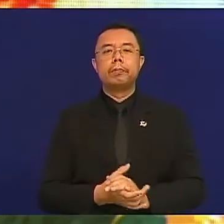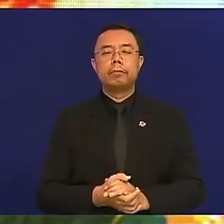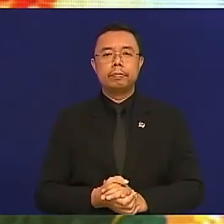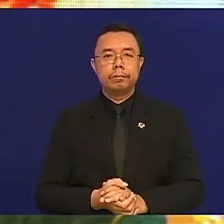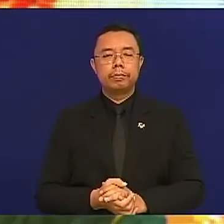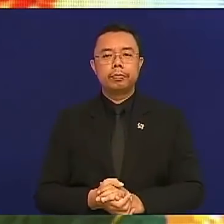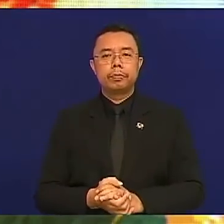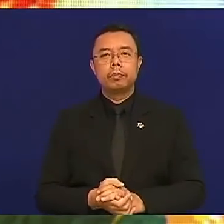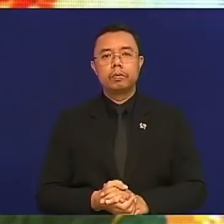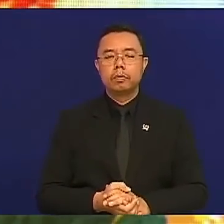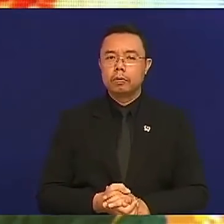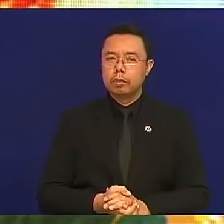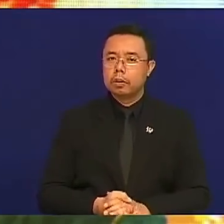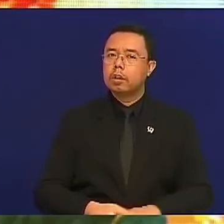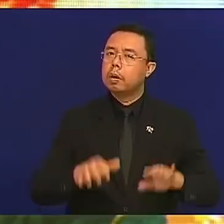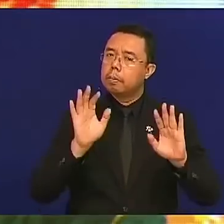yang terhilang.